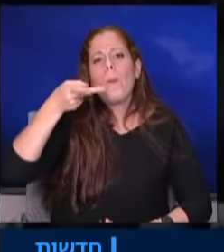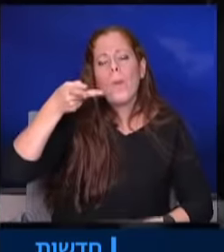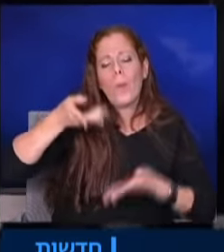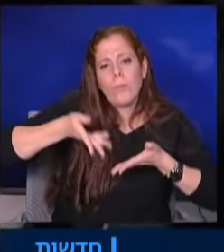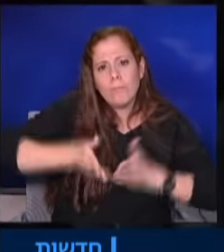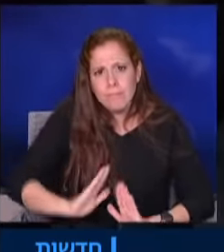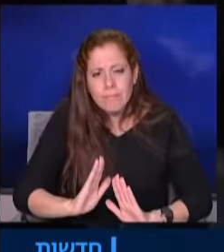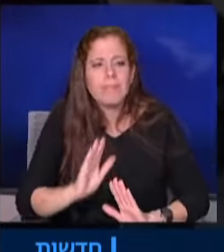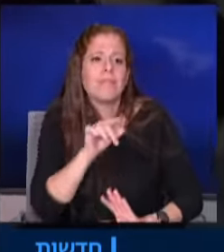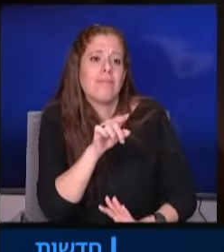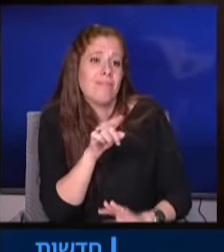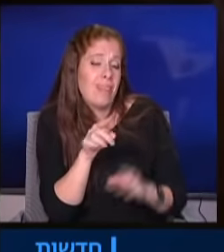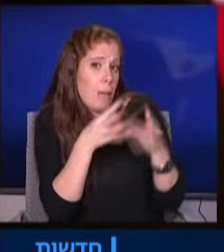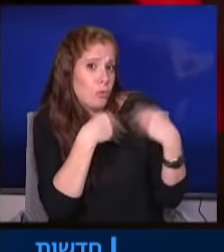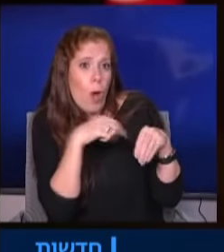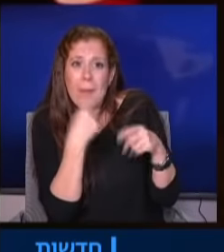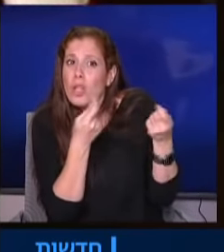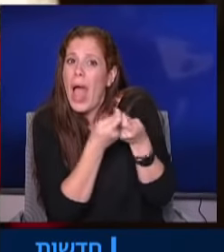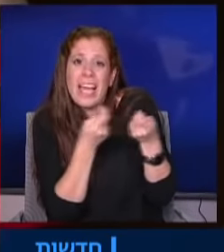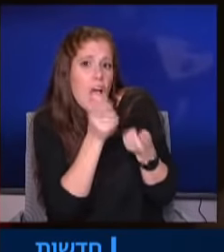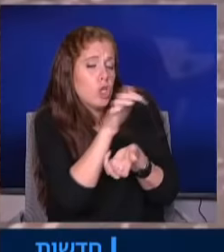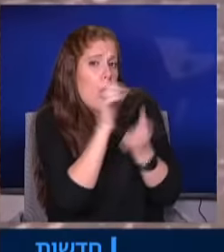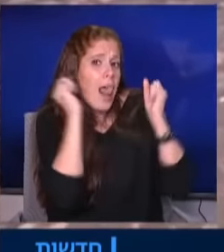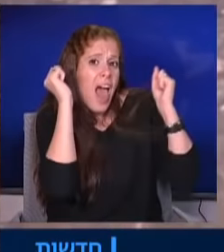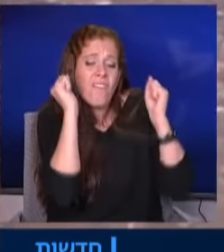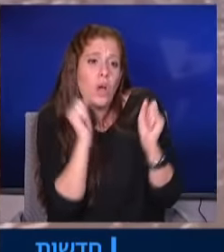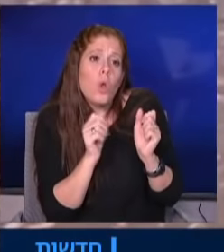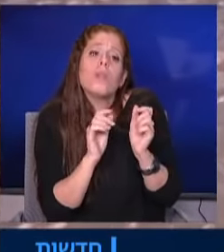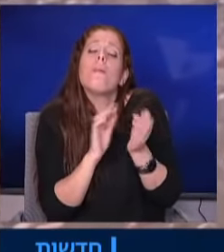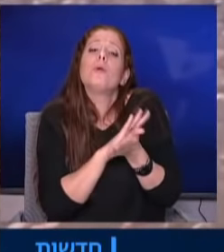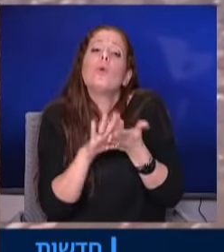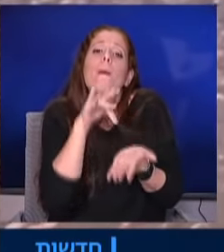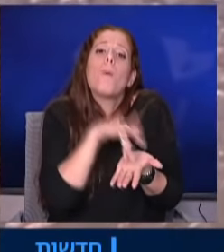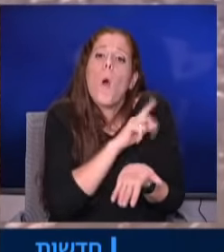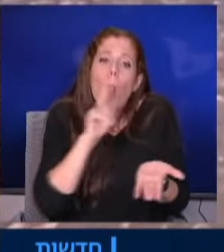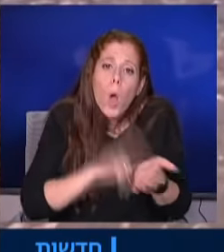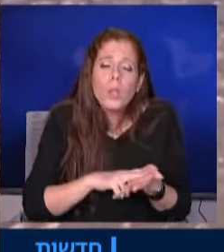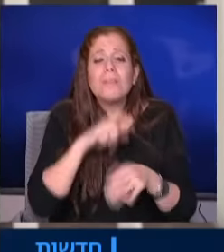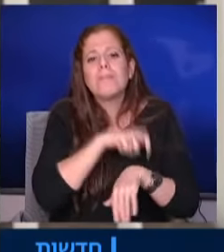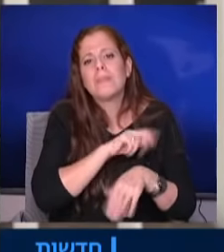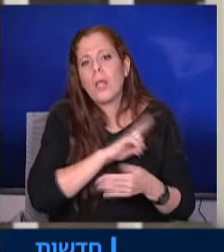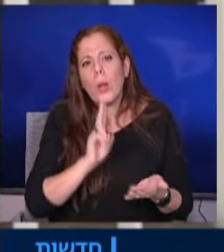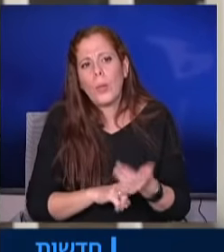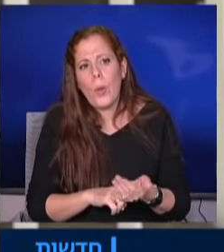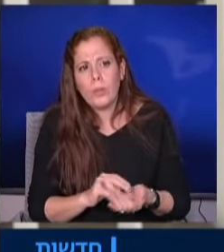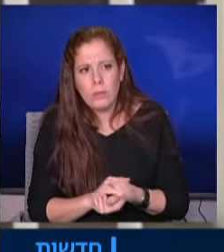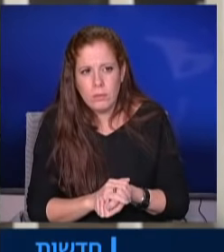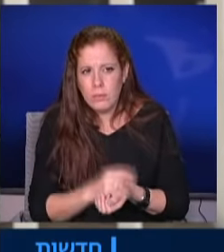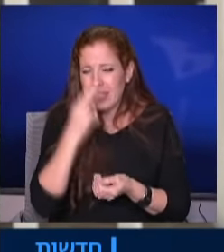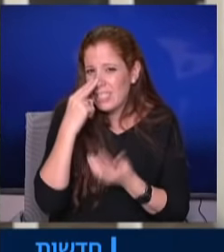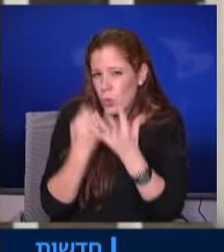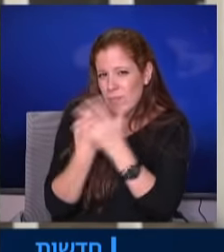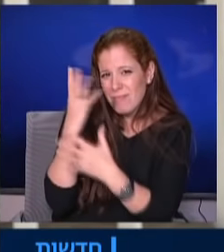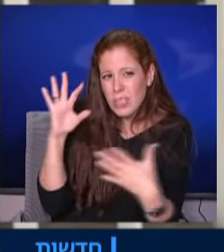משפחתו אומרת כי לא היה לו שום קשר להפגנות, הוא פשוט היה במקום הלא נכון, בזמן הלא נכון. ניסו ליצור קשר עם